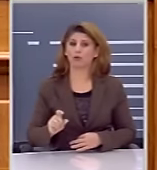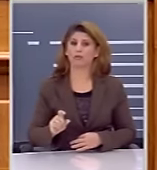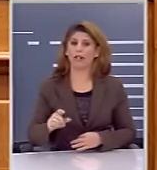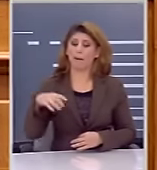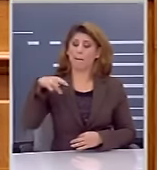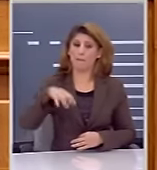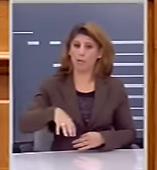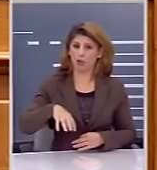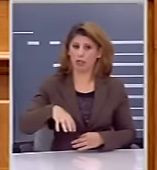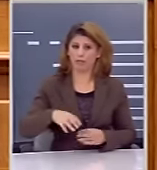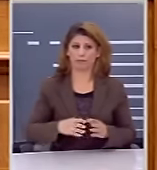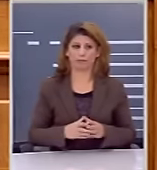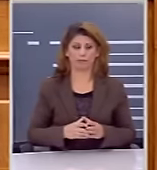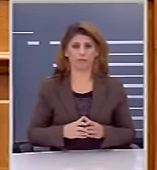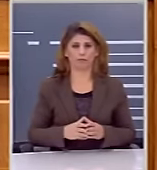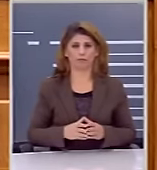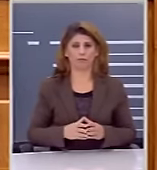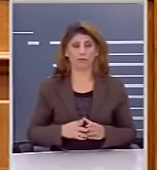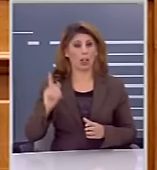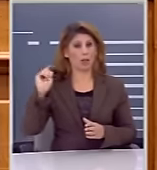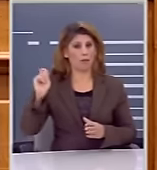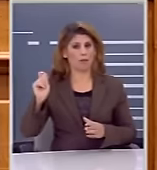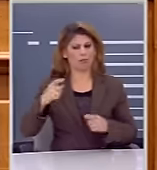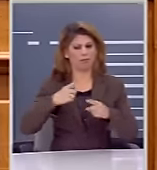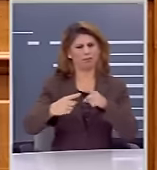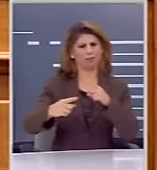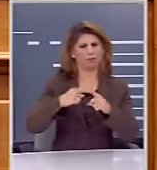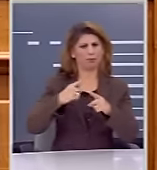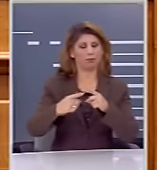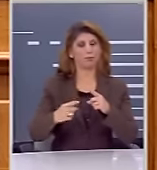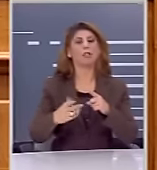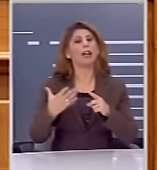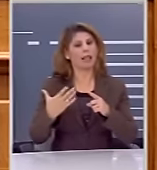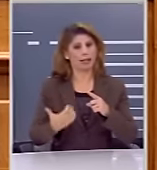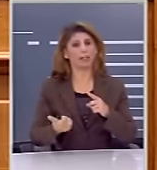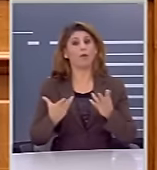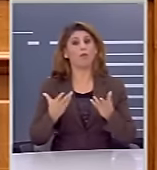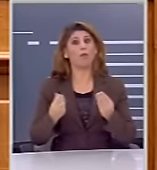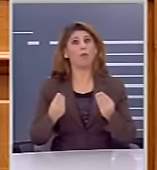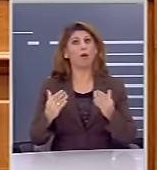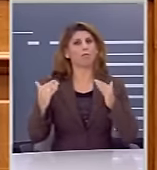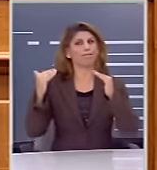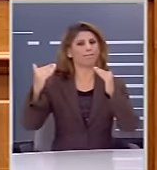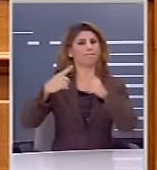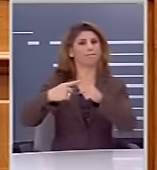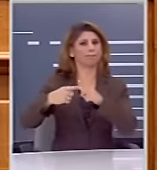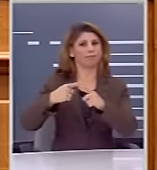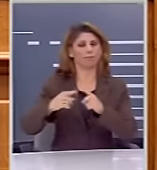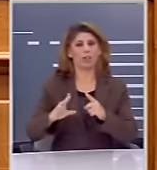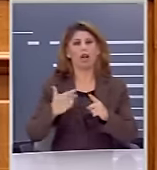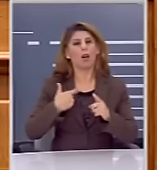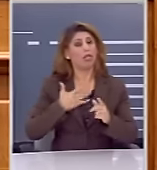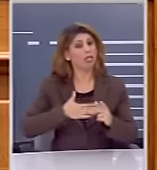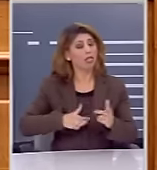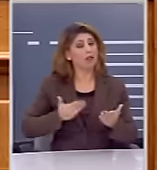εποχή όπου η πολιτική αντιπαράθεση είναι πολύ οξία. Εγώ όμως θα ήθελα να